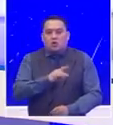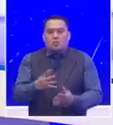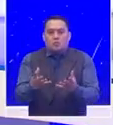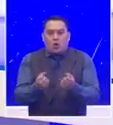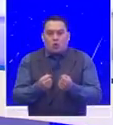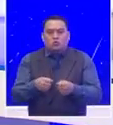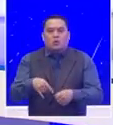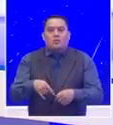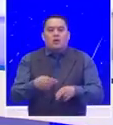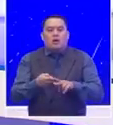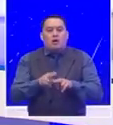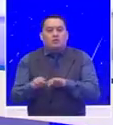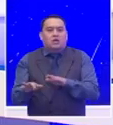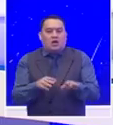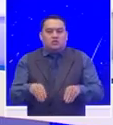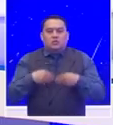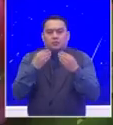получили пакеты с хэштегом акции.